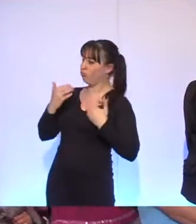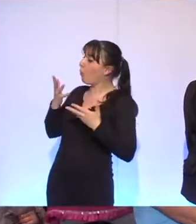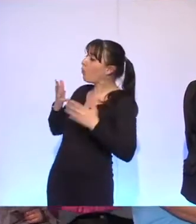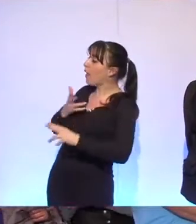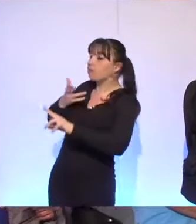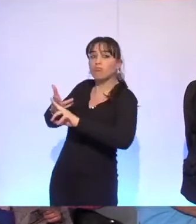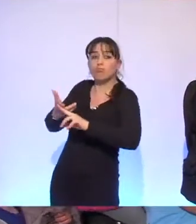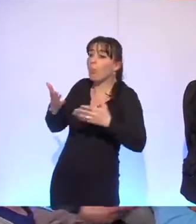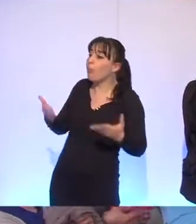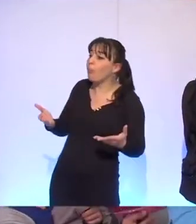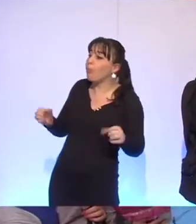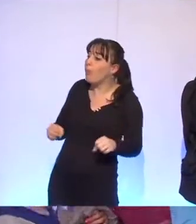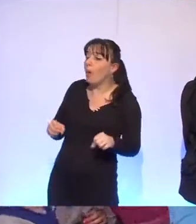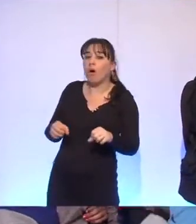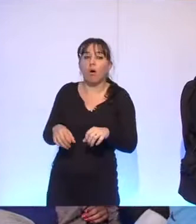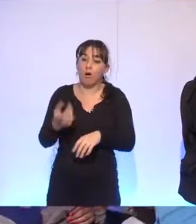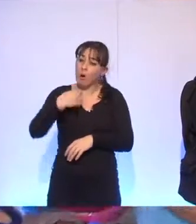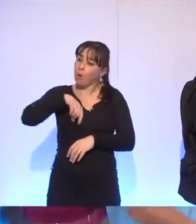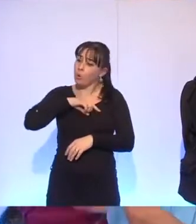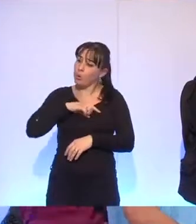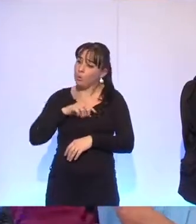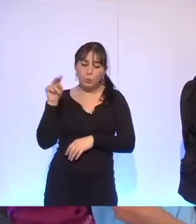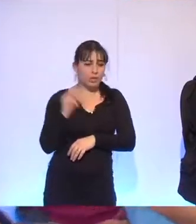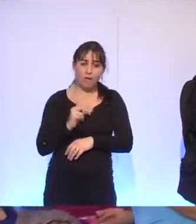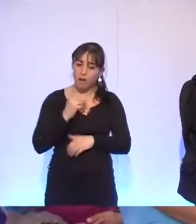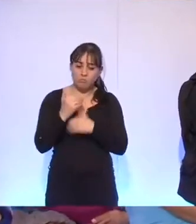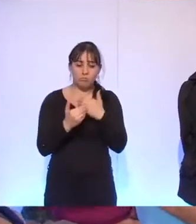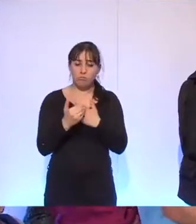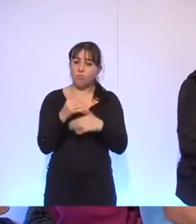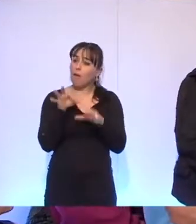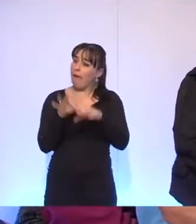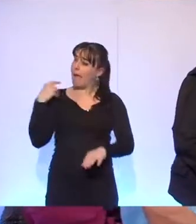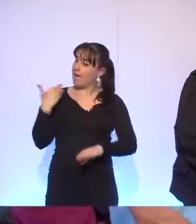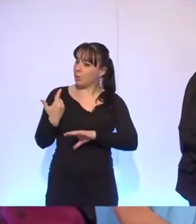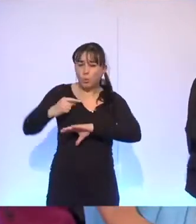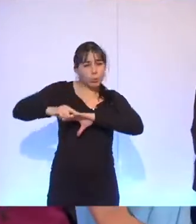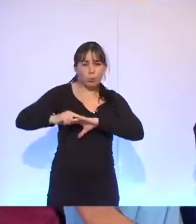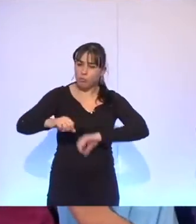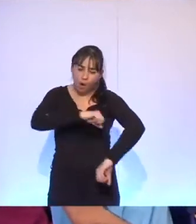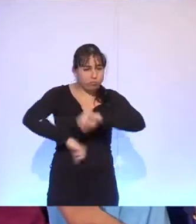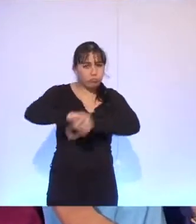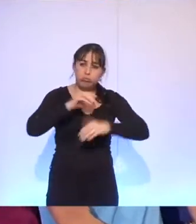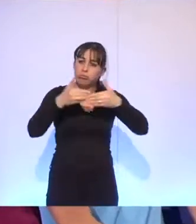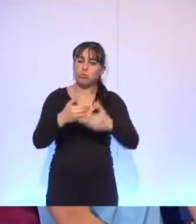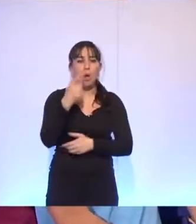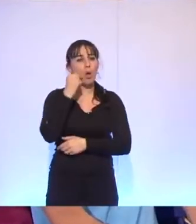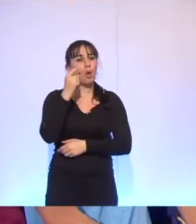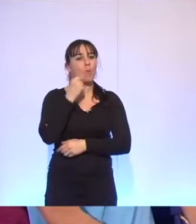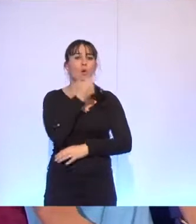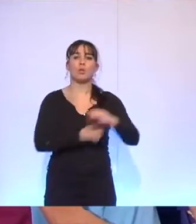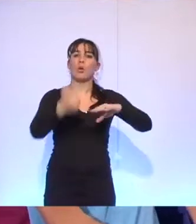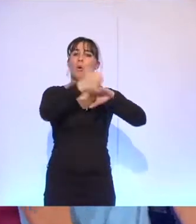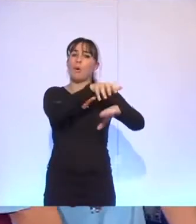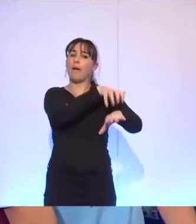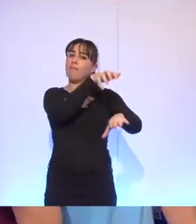Donc, juste pour dire que cette question, nous sommes mobilisés immédiatement après l'élection sur cette question. J'ai rencontré donc, monsieur le préfet, puisque c'est de la